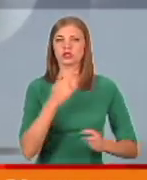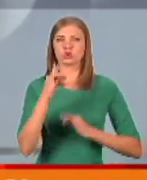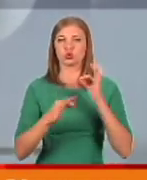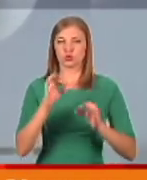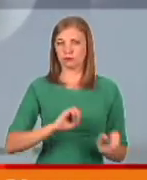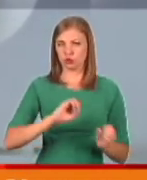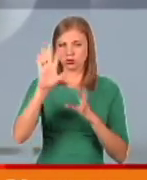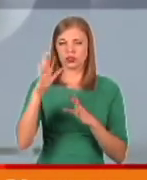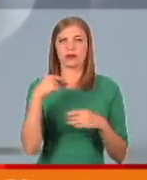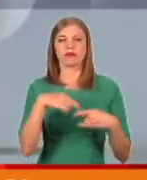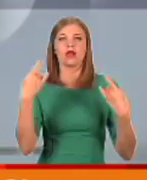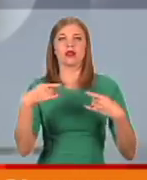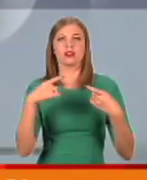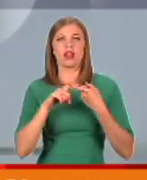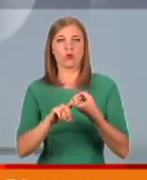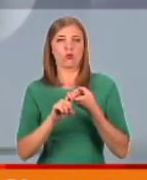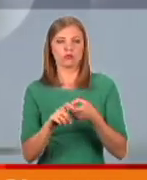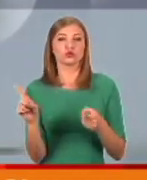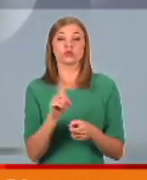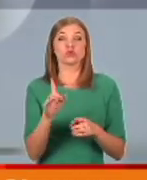супутник. Телекомунікаційний. Те, що